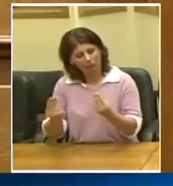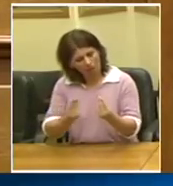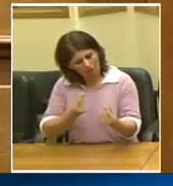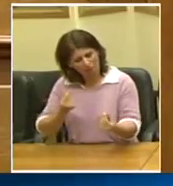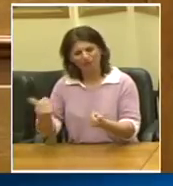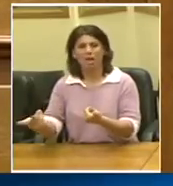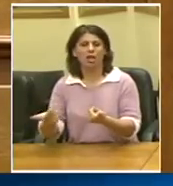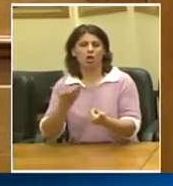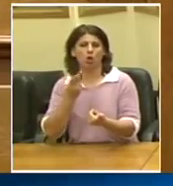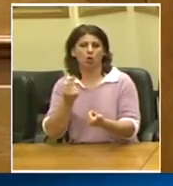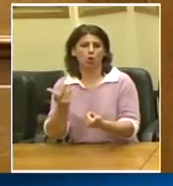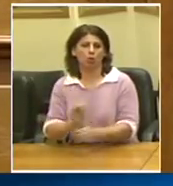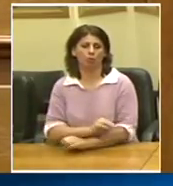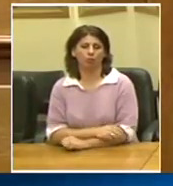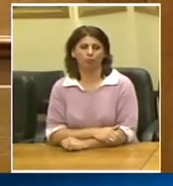έλεγα.